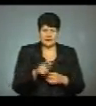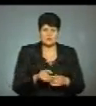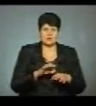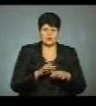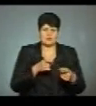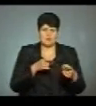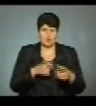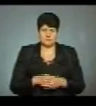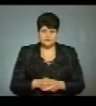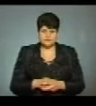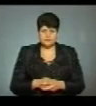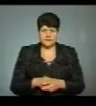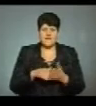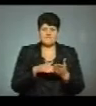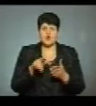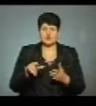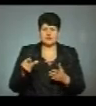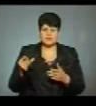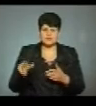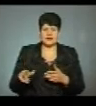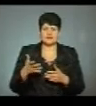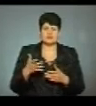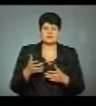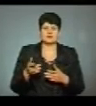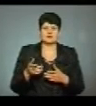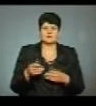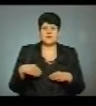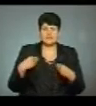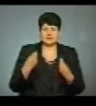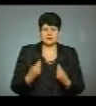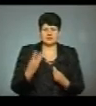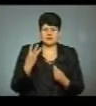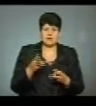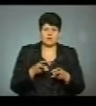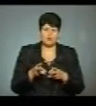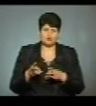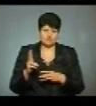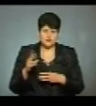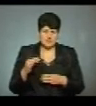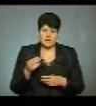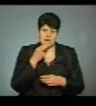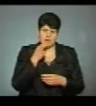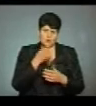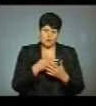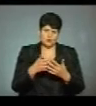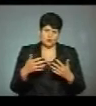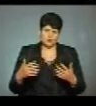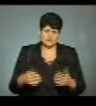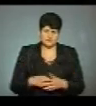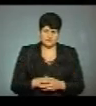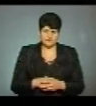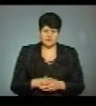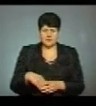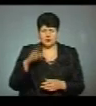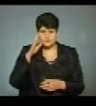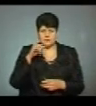бої. Волонтери з Тернопільського краєвого коша українського козацтва передадуть 3 буржуйки та продукти, каже наказний отаман Володимир Мосейко.